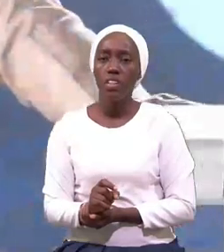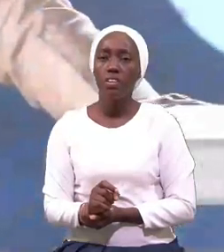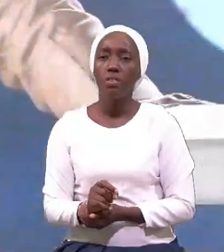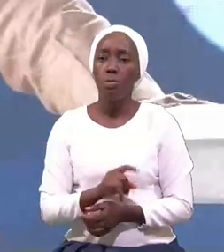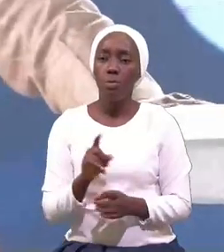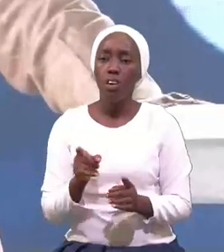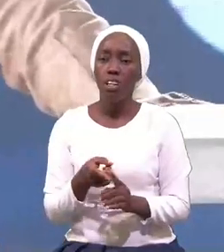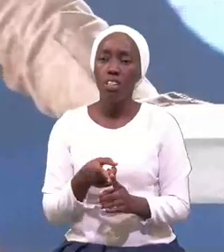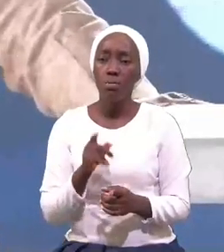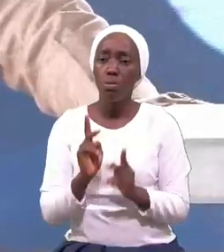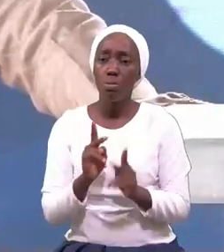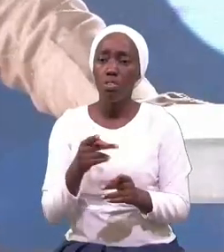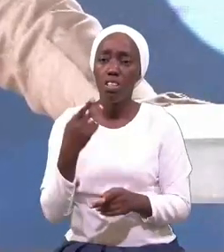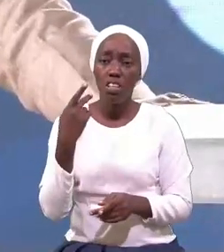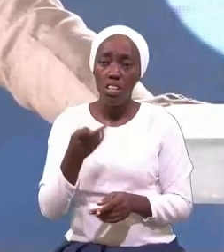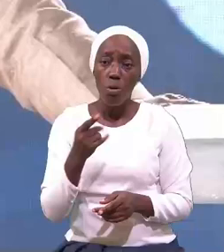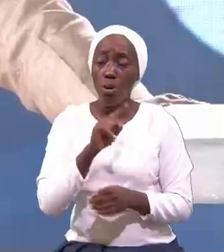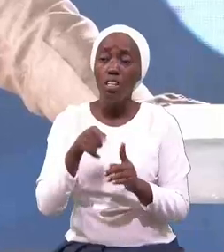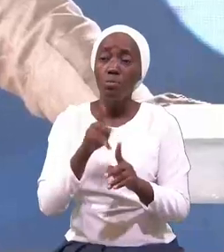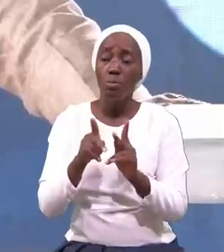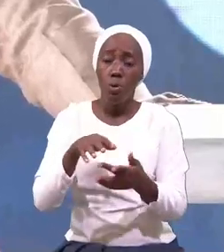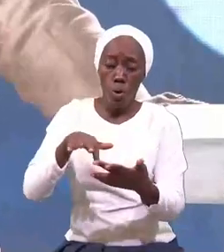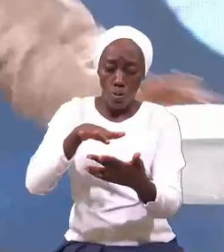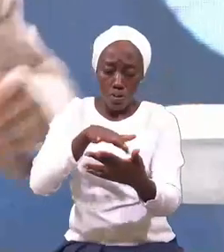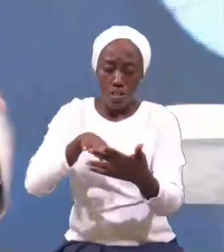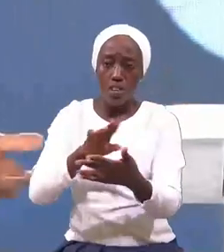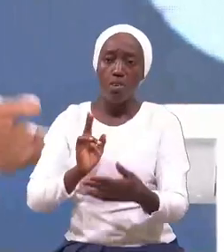Quand les gens nous voient, quand les gens nous observent,